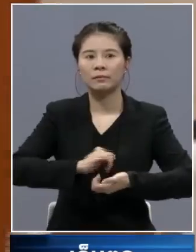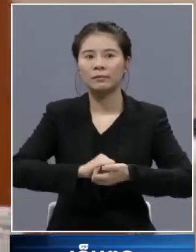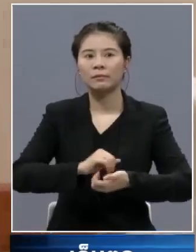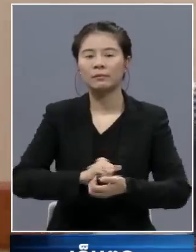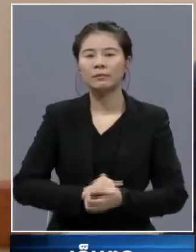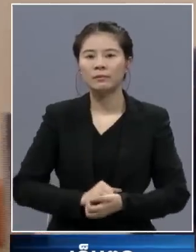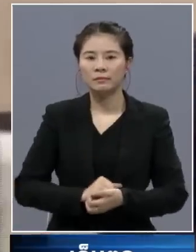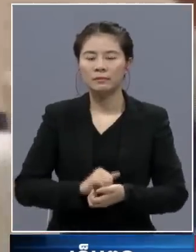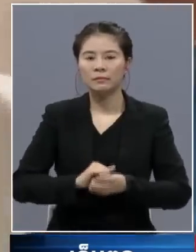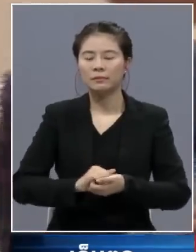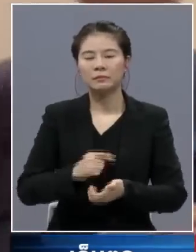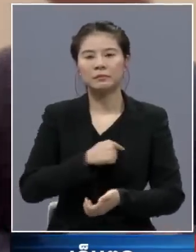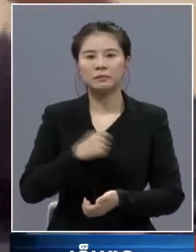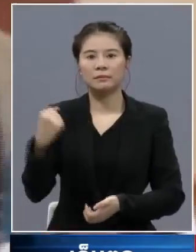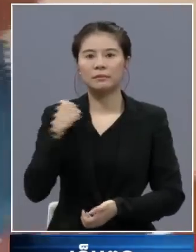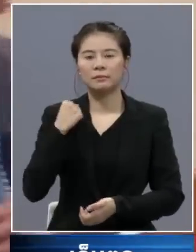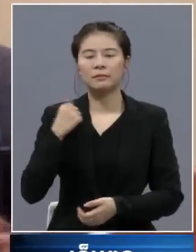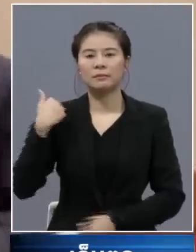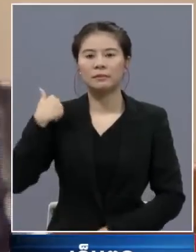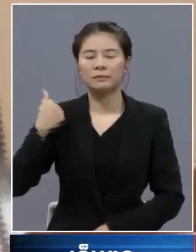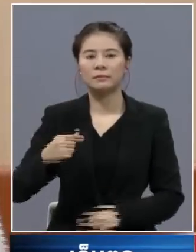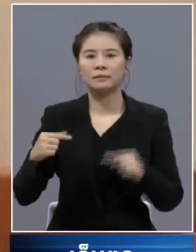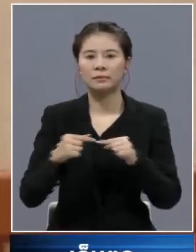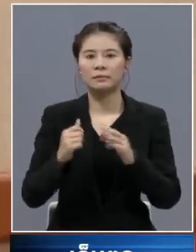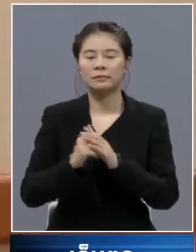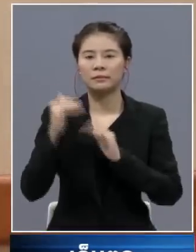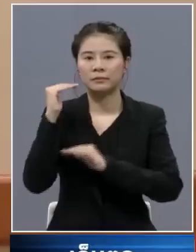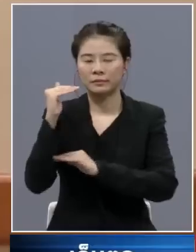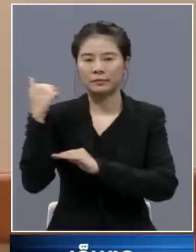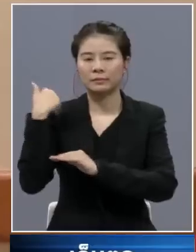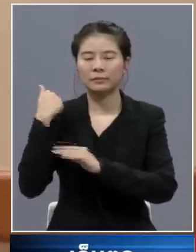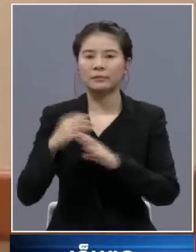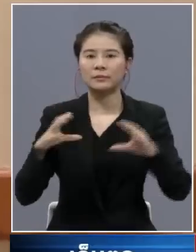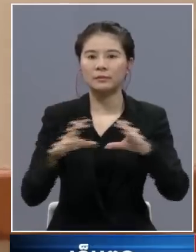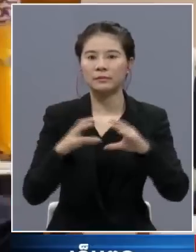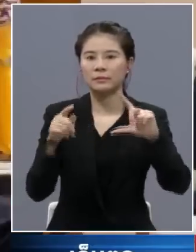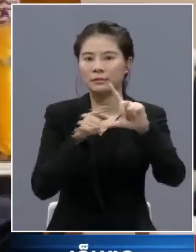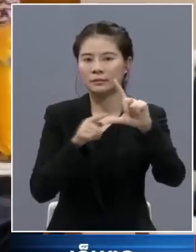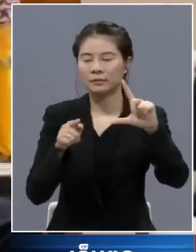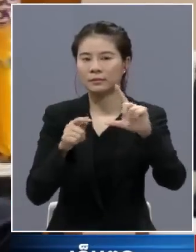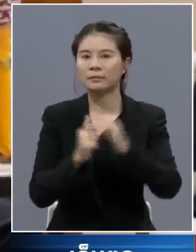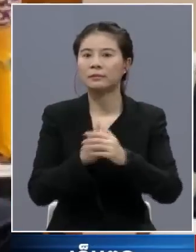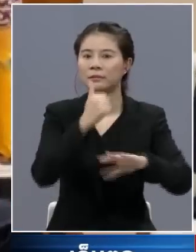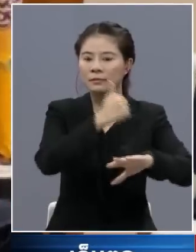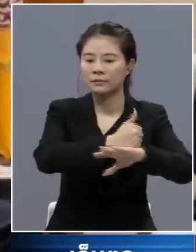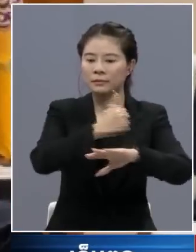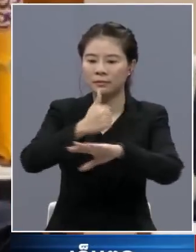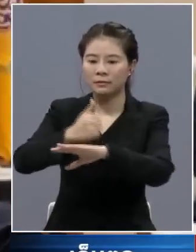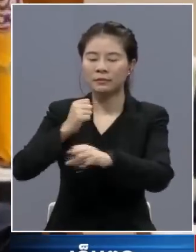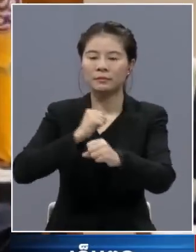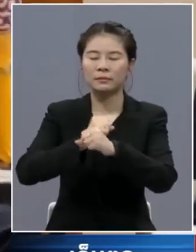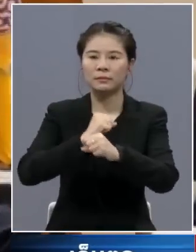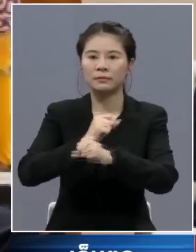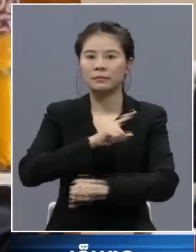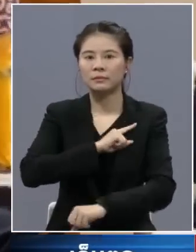ต่นอกเหนือจากนั้นกำหนดการต่างๆนะก็ยังมีในแง่ของพรรคก้าวไกลเนี่ยเดี๋ยวเขาจะไปเจอกับผู้นำท้องถิ่นด้วยนะฮะเพื่อที่จะไปดูว่า